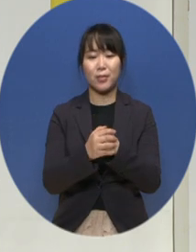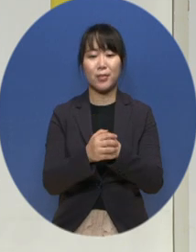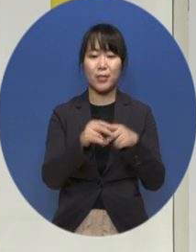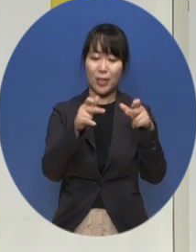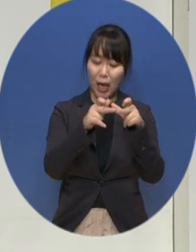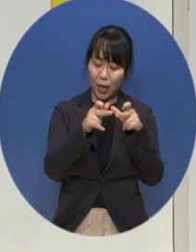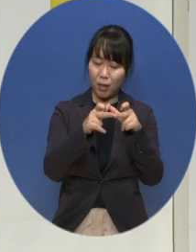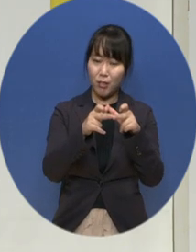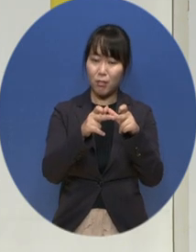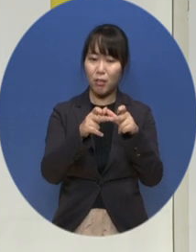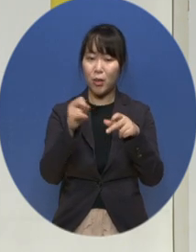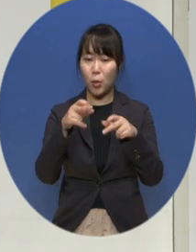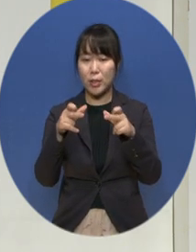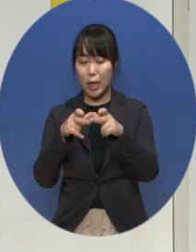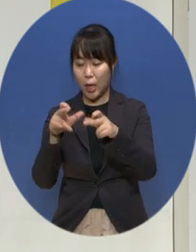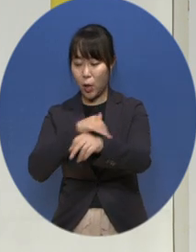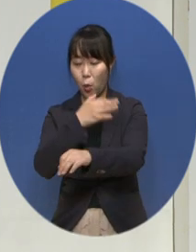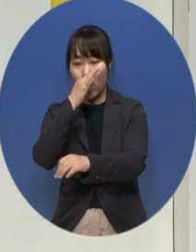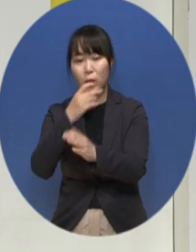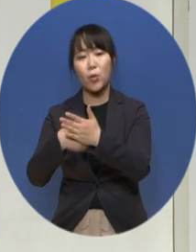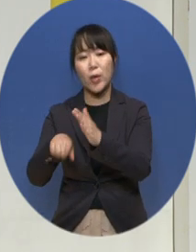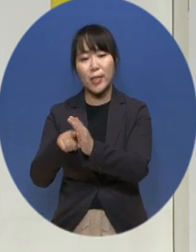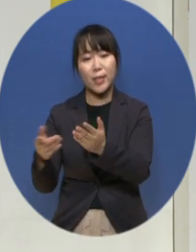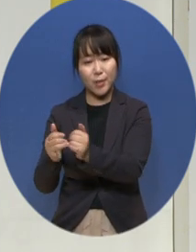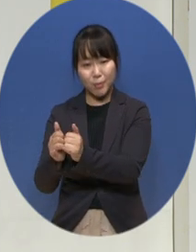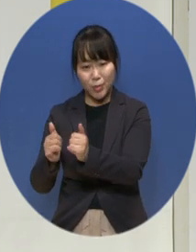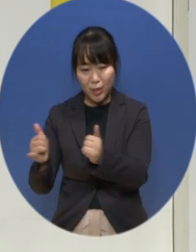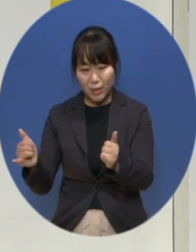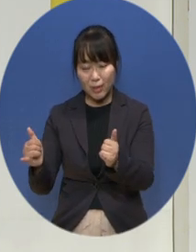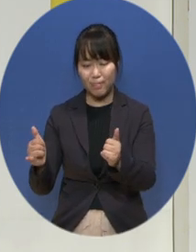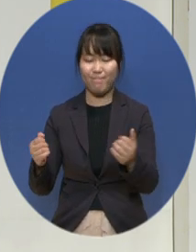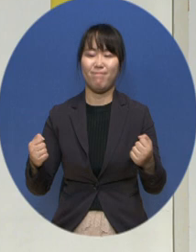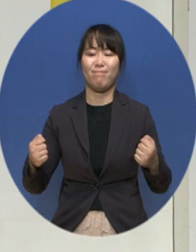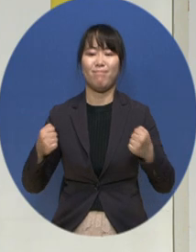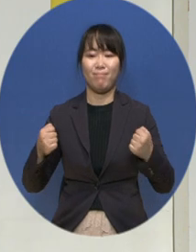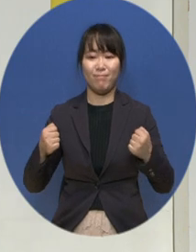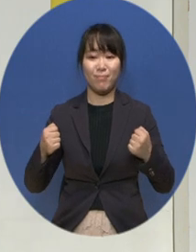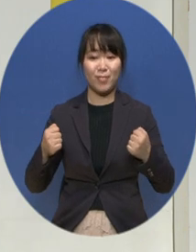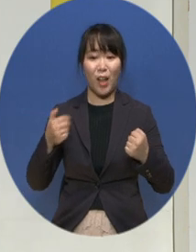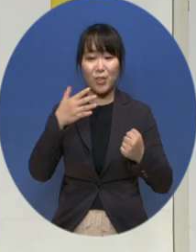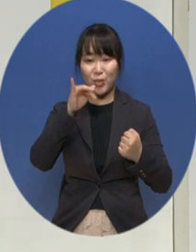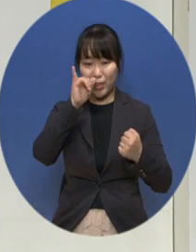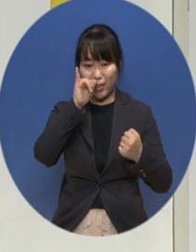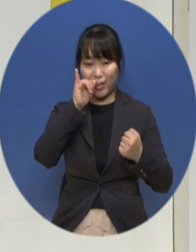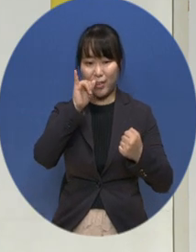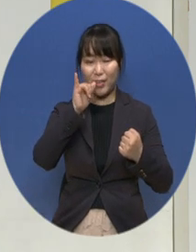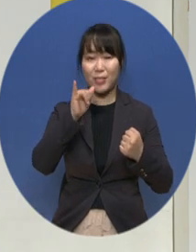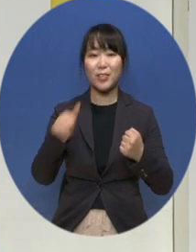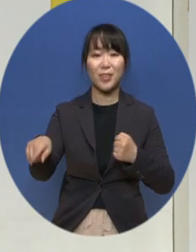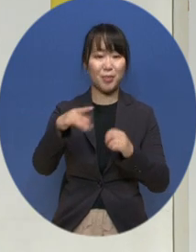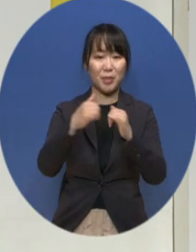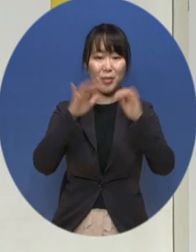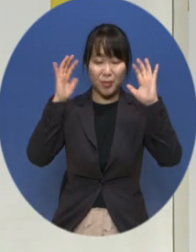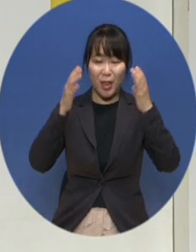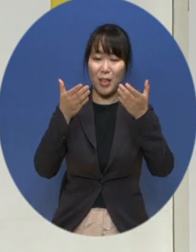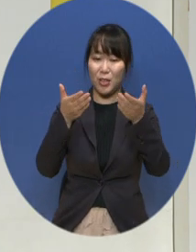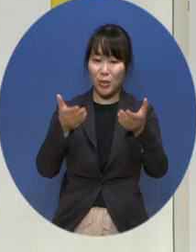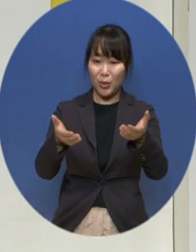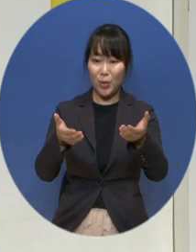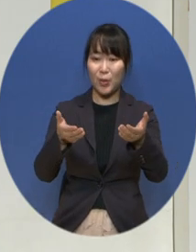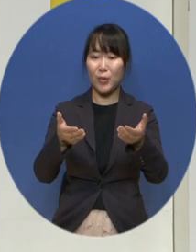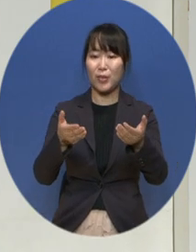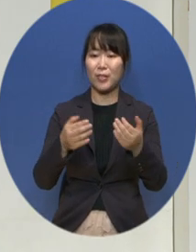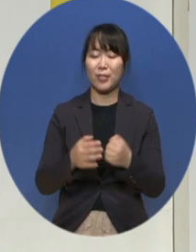장애인이 든 장애인이 코니 구미에서 일하는 분들이 좀 기운 즉 날 수 있게끔 4 흔들 을 원하고 에